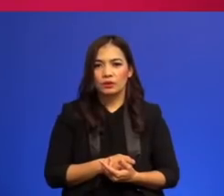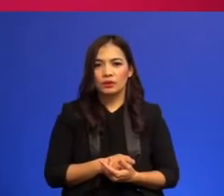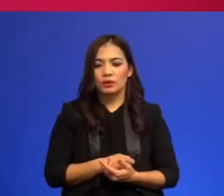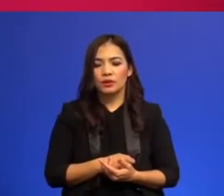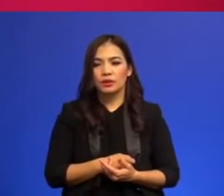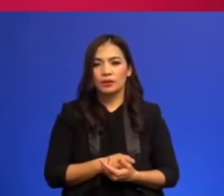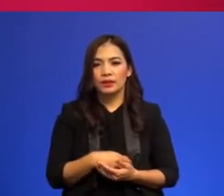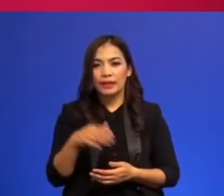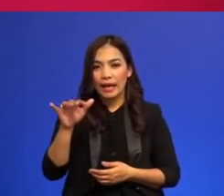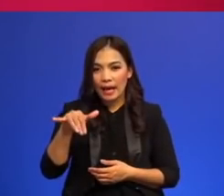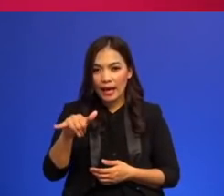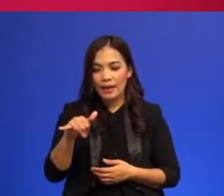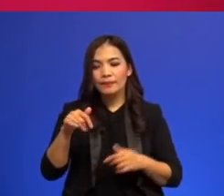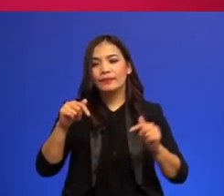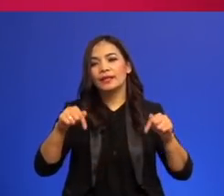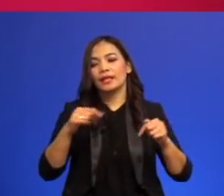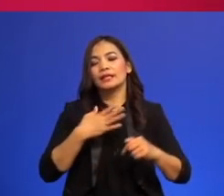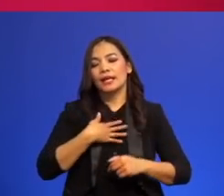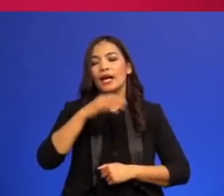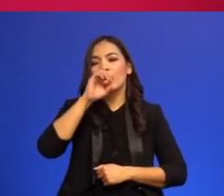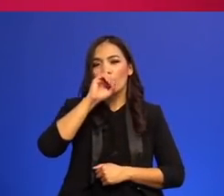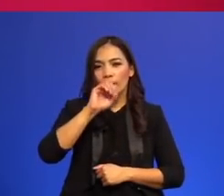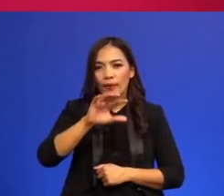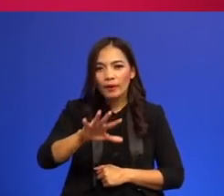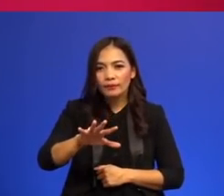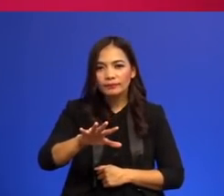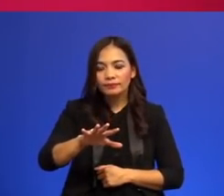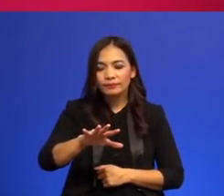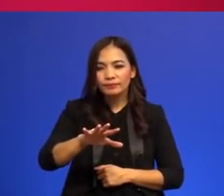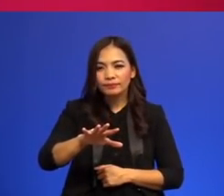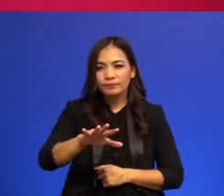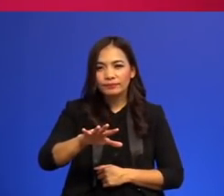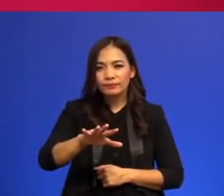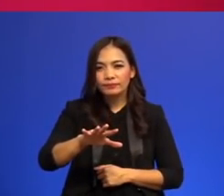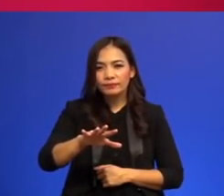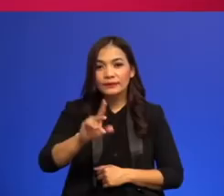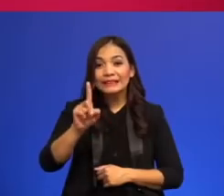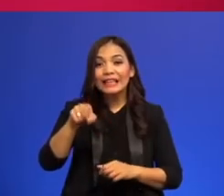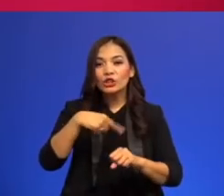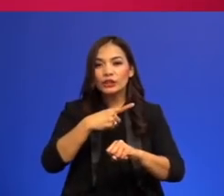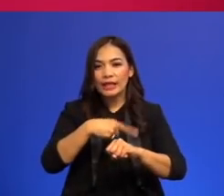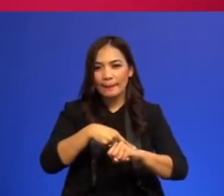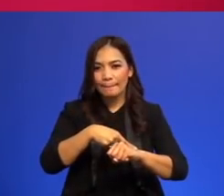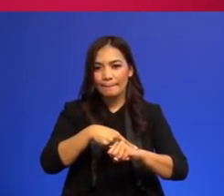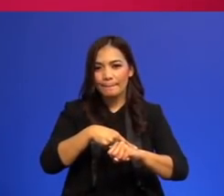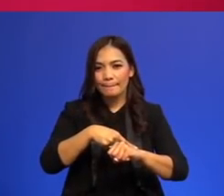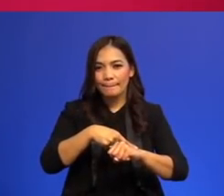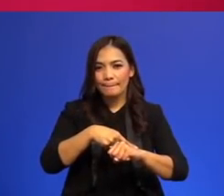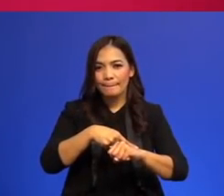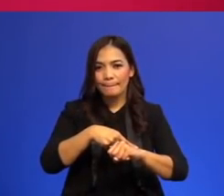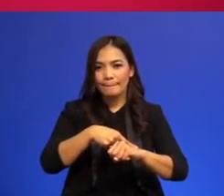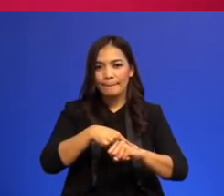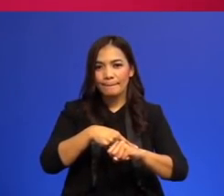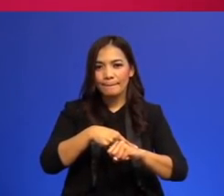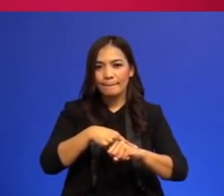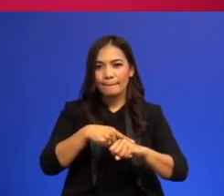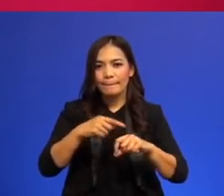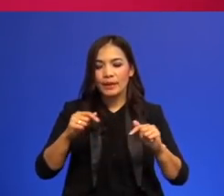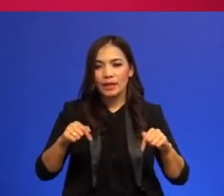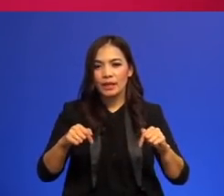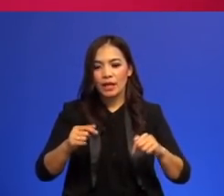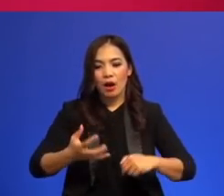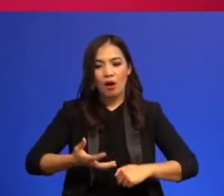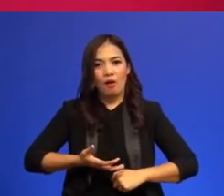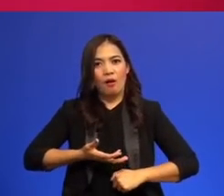Jadi saudaraku sekalian, ini yang saya bisa sampaikan. Sudah 1 jam kira-kira. Jadi